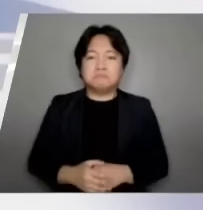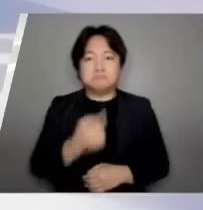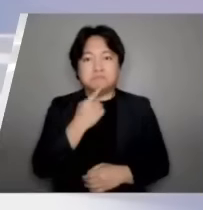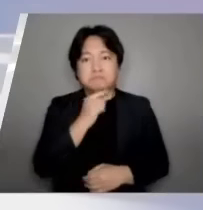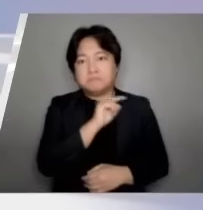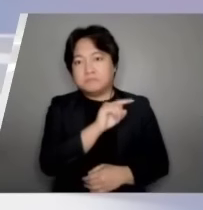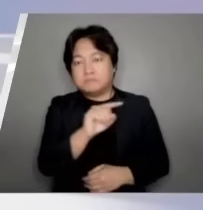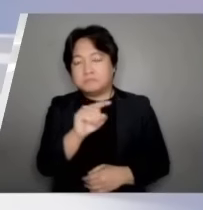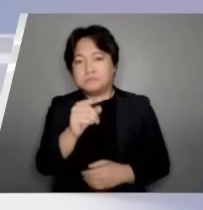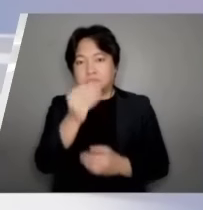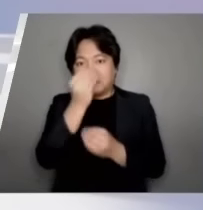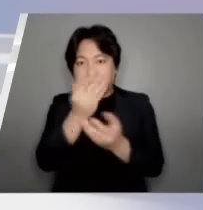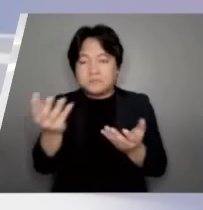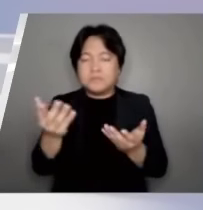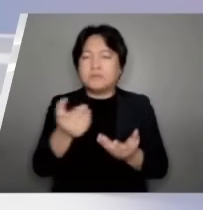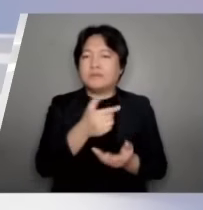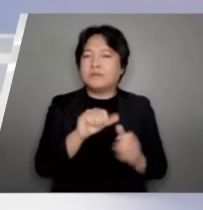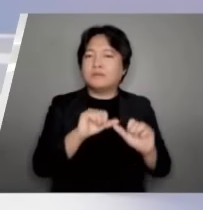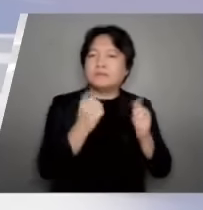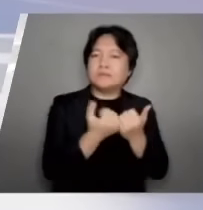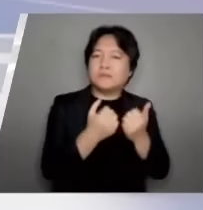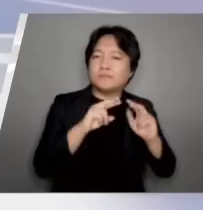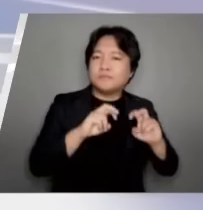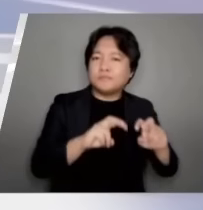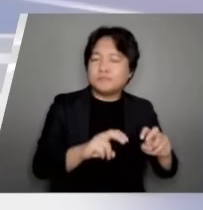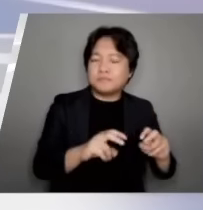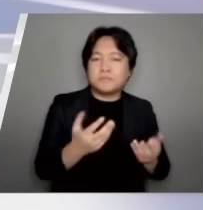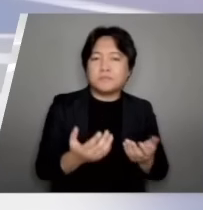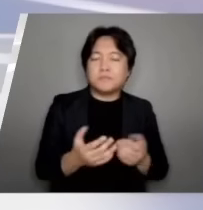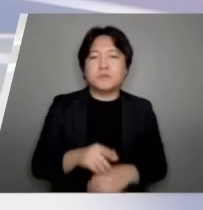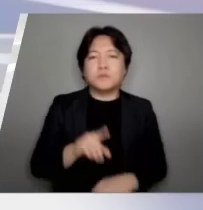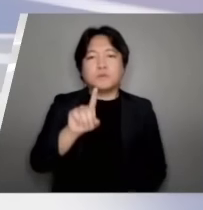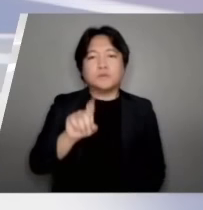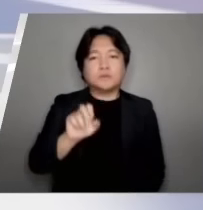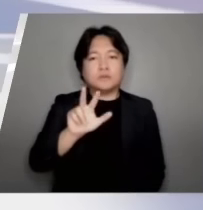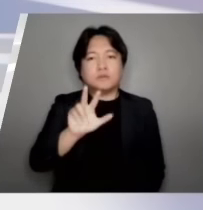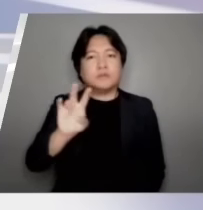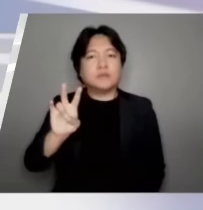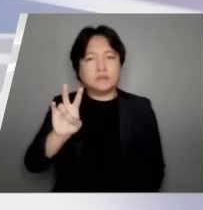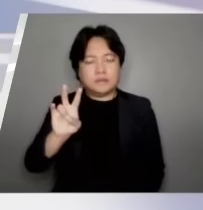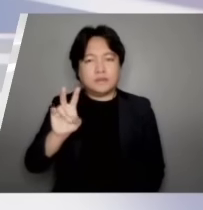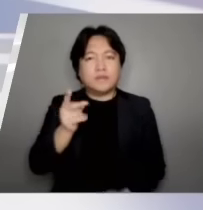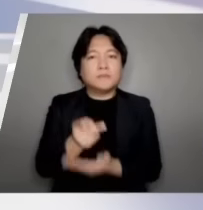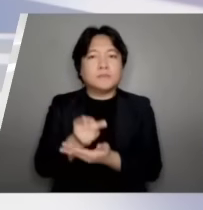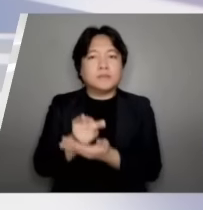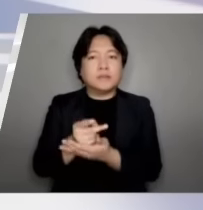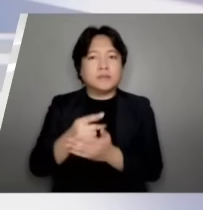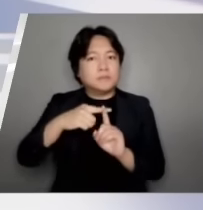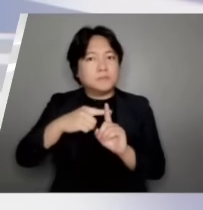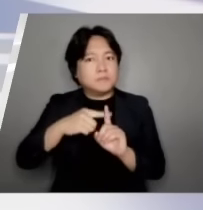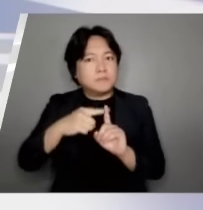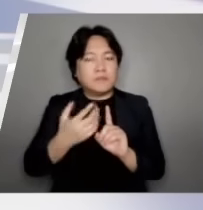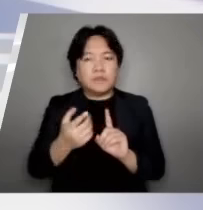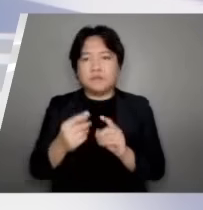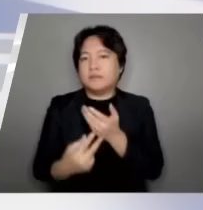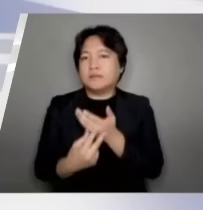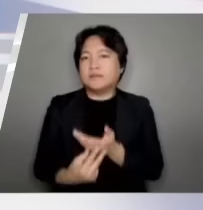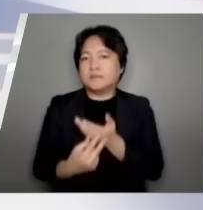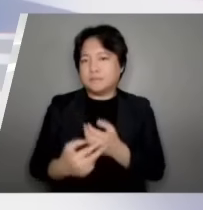Broiler Raisers Association o UBRA, 137 pesos ang average farm gate price sa kada kilo ng manok ngayong